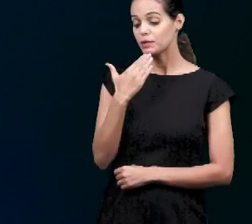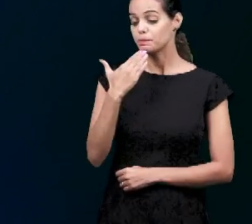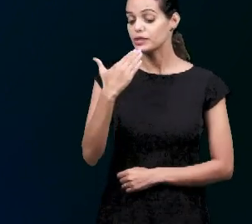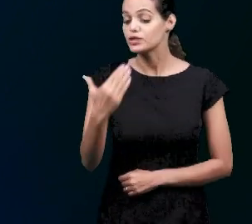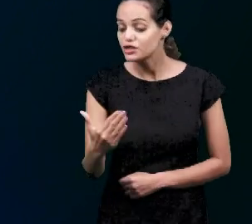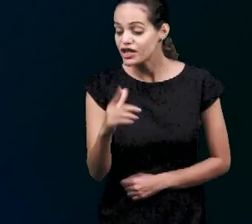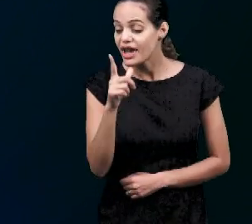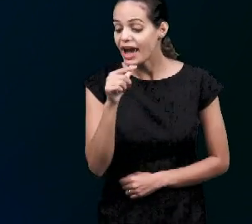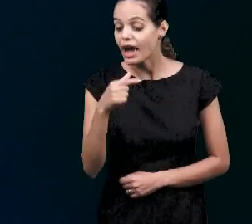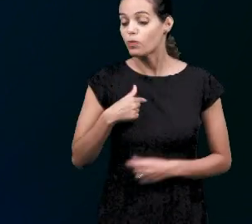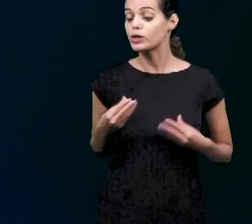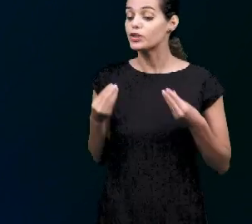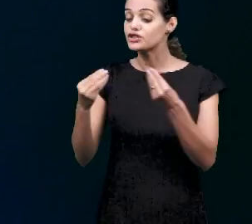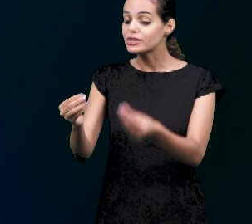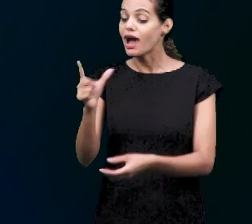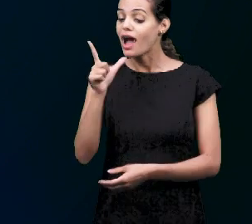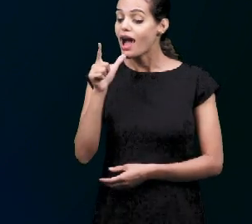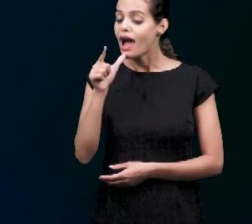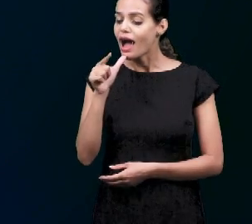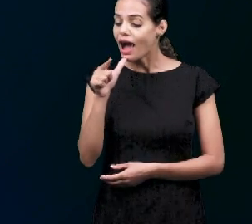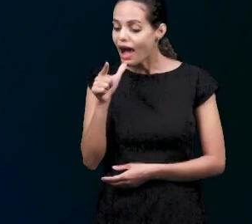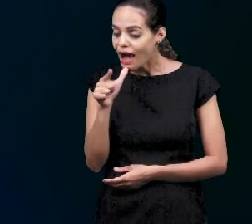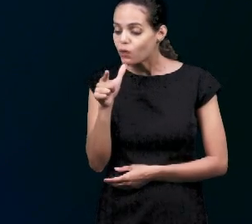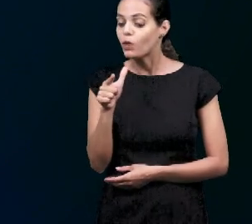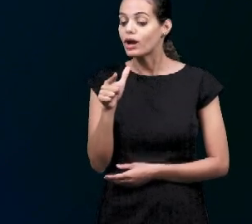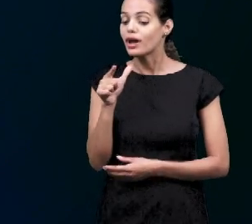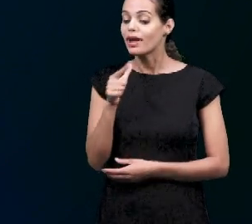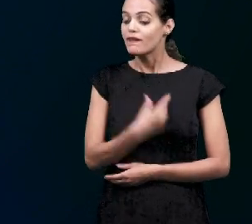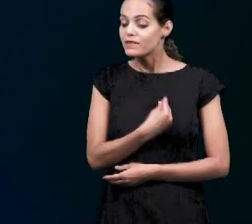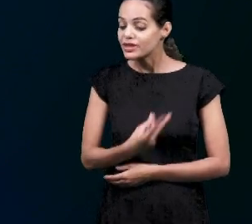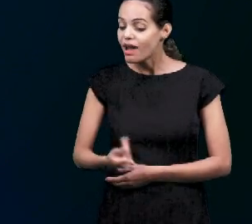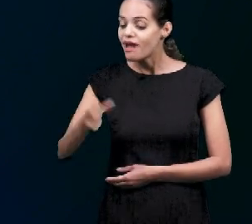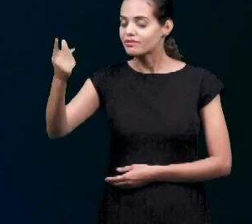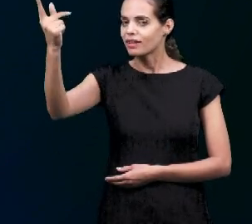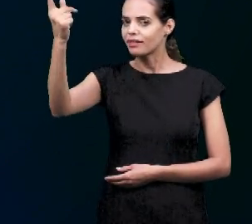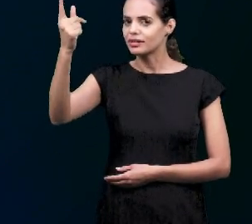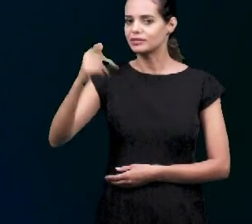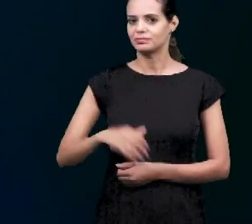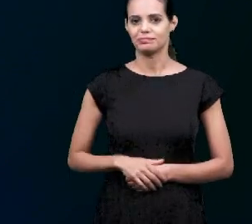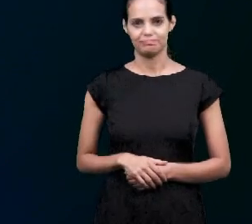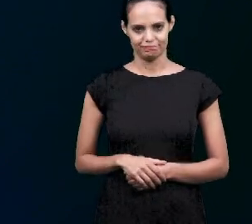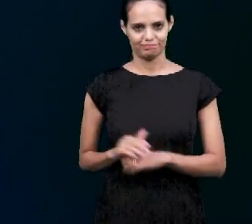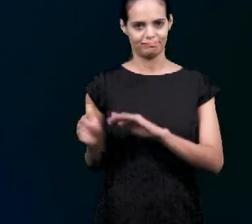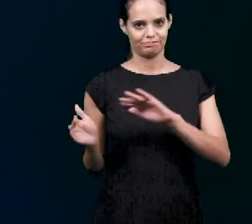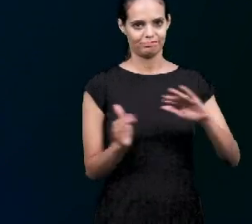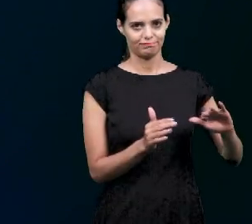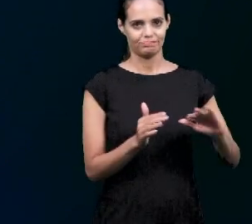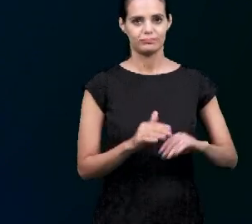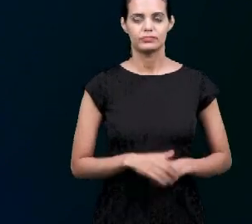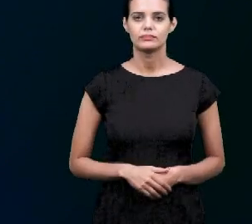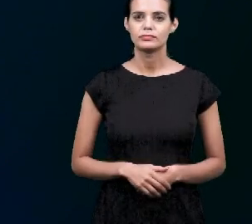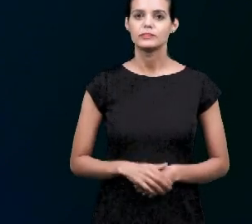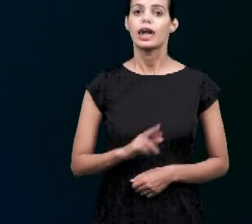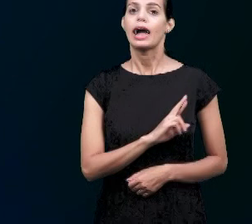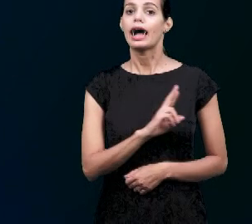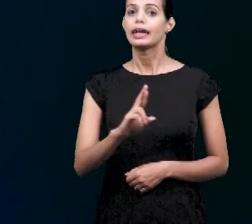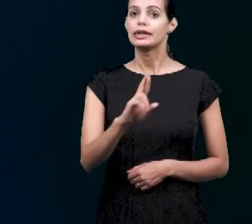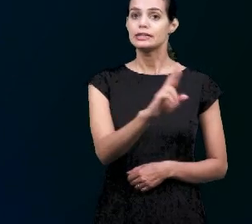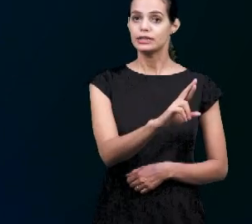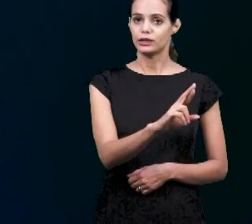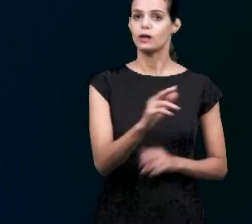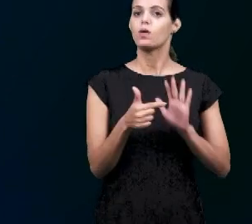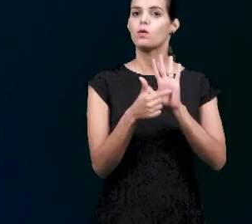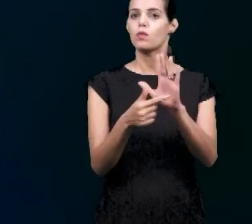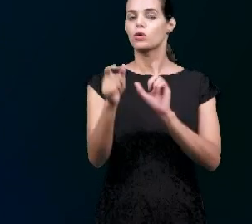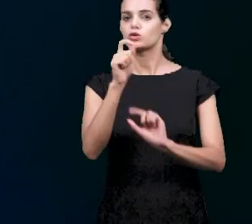jeunes. Dans la conversation avec la femme samaritaine, le projet de salut révélé par Jésus est introduit quand Jésus parle de l'eau de la